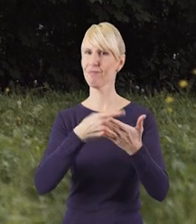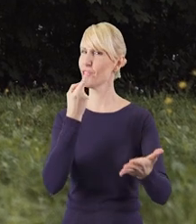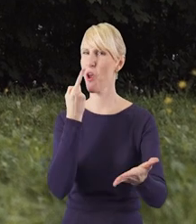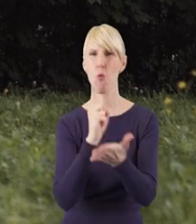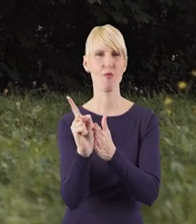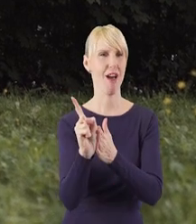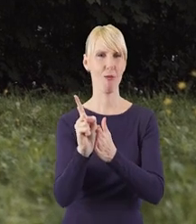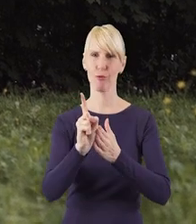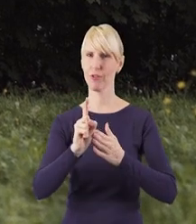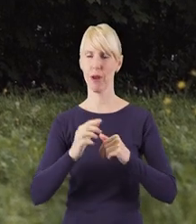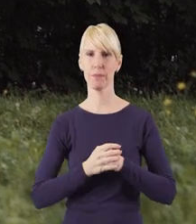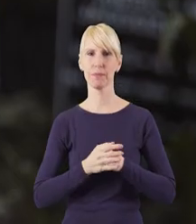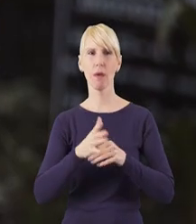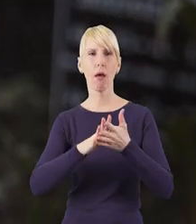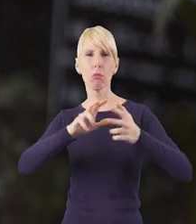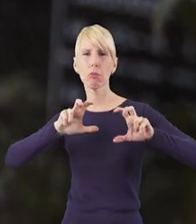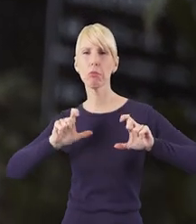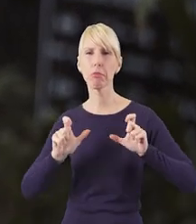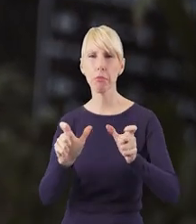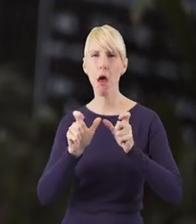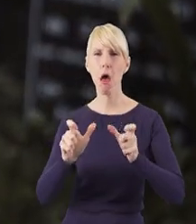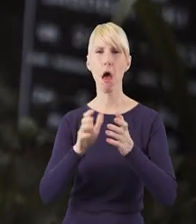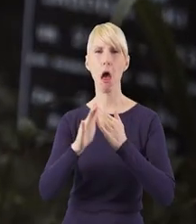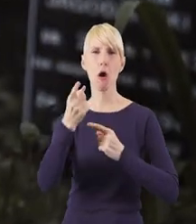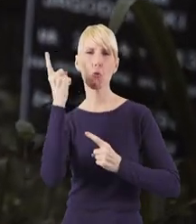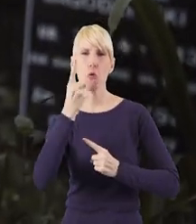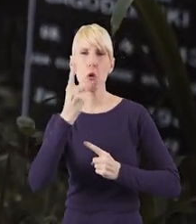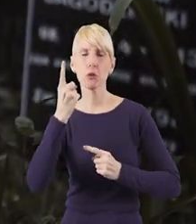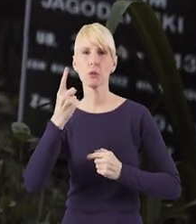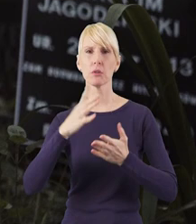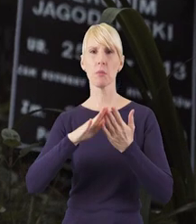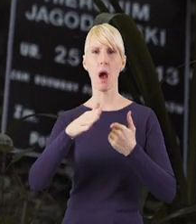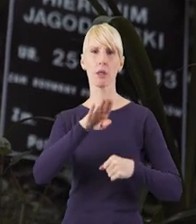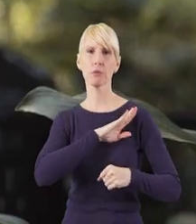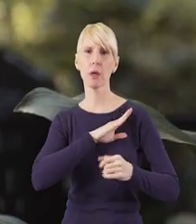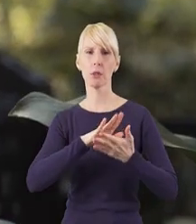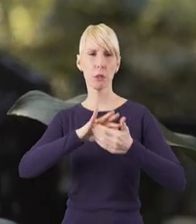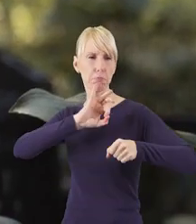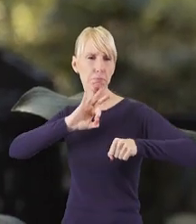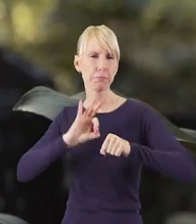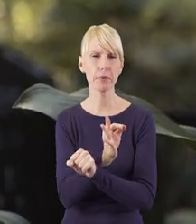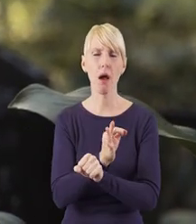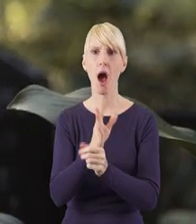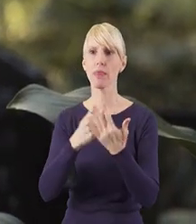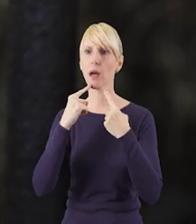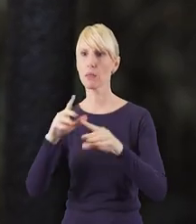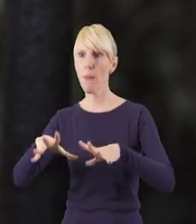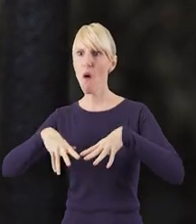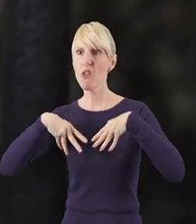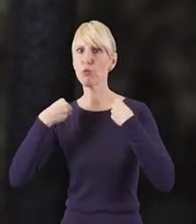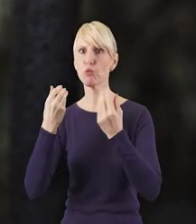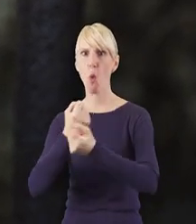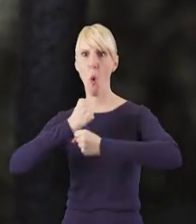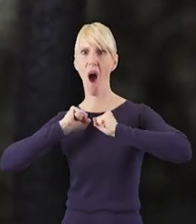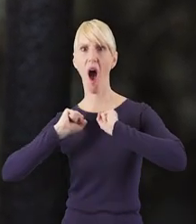został osiągnięty. Terror, groźba śmierci, szykany i upokorzenia nie złamały ducha